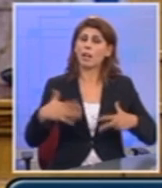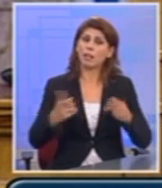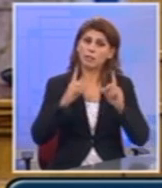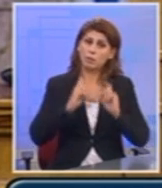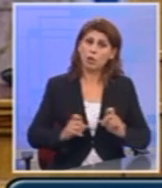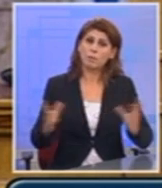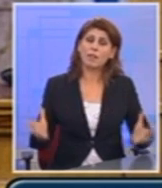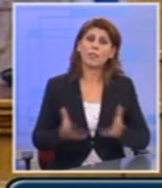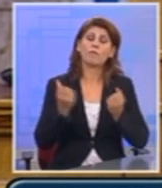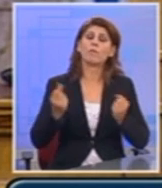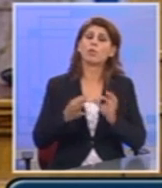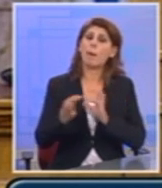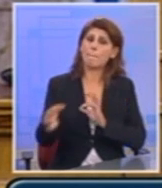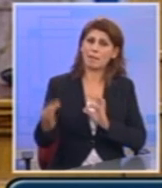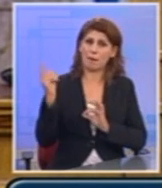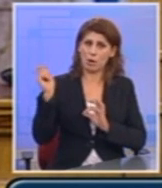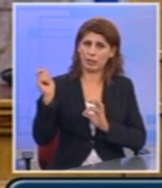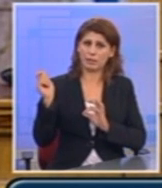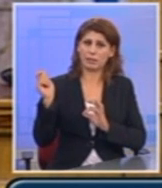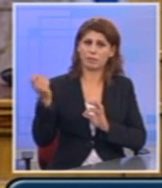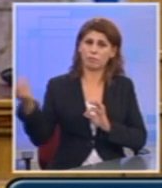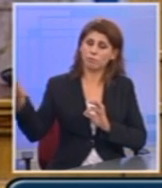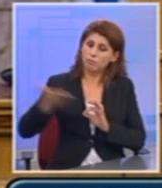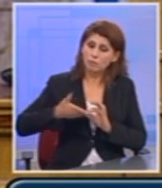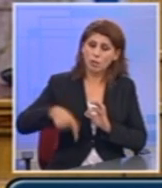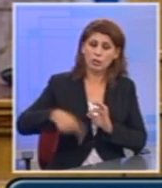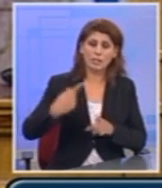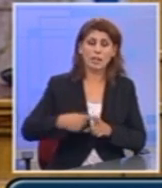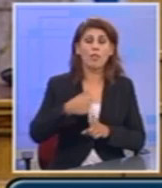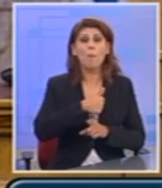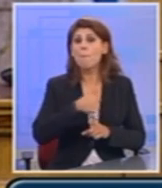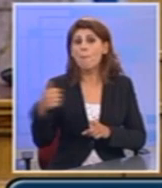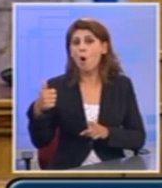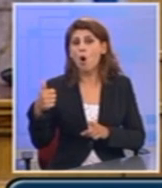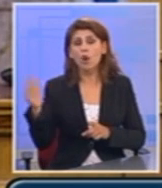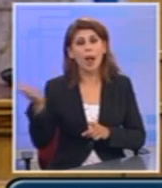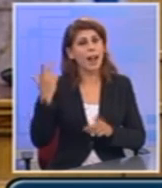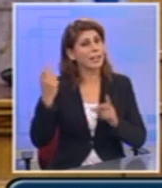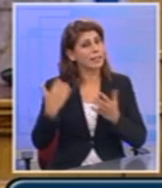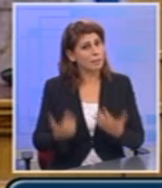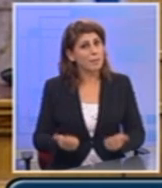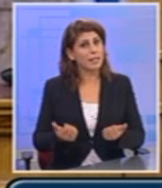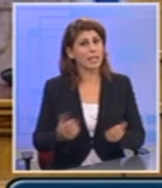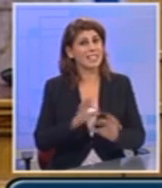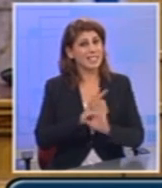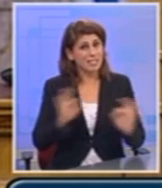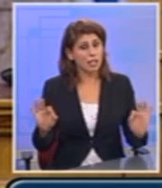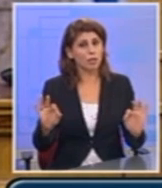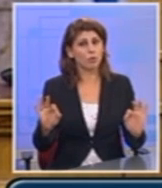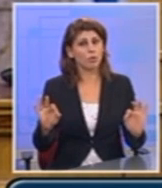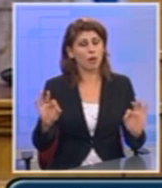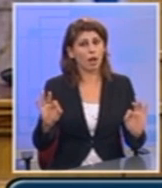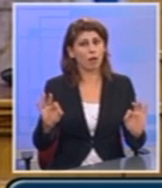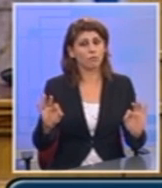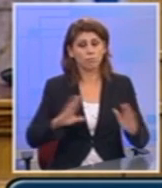να διασφαλίσει τα μέτρα πολιτικής θα εισαγάγουν ν μόνον εφόσον είχαν ληφθεί υπόψη